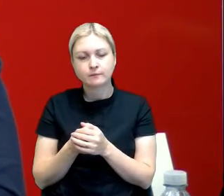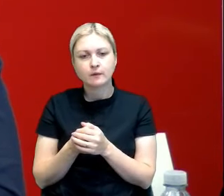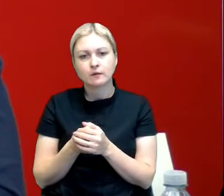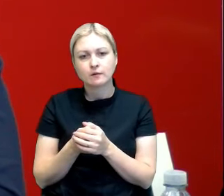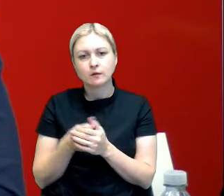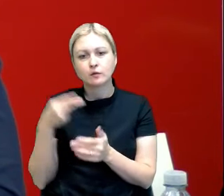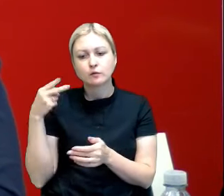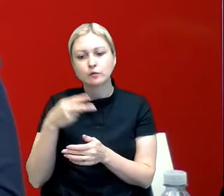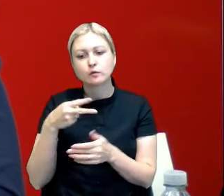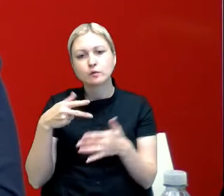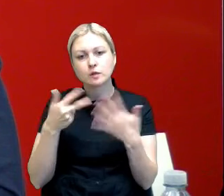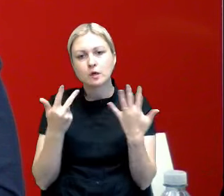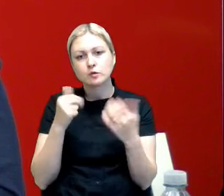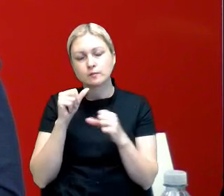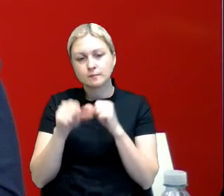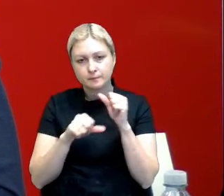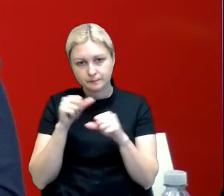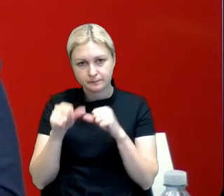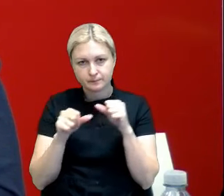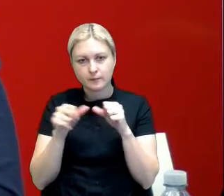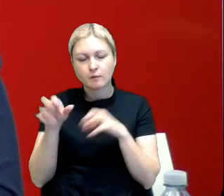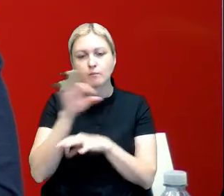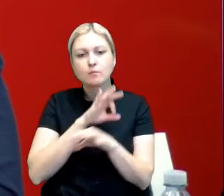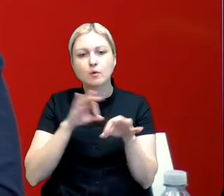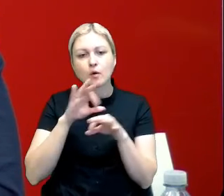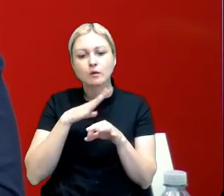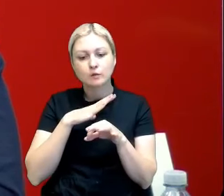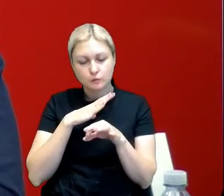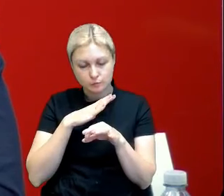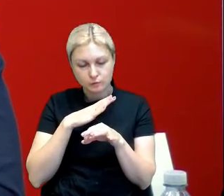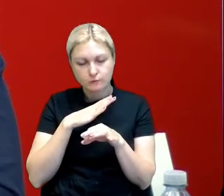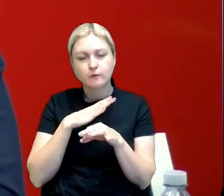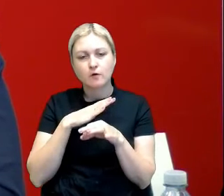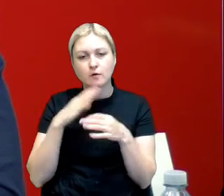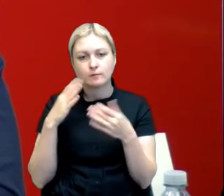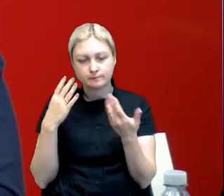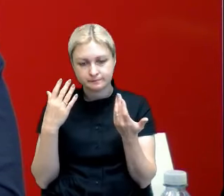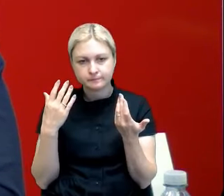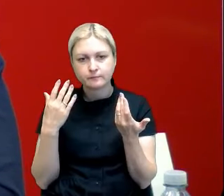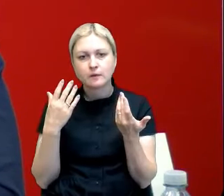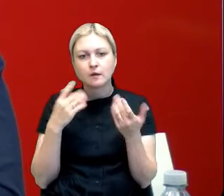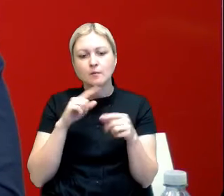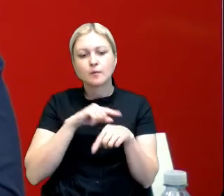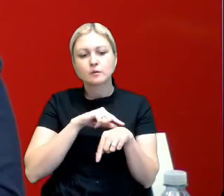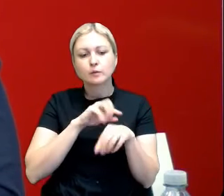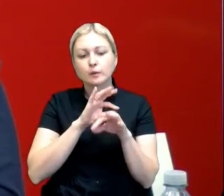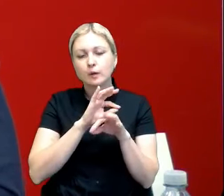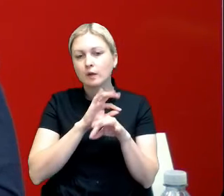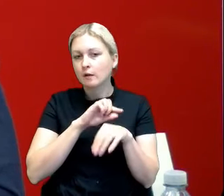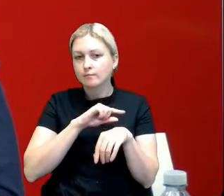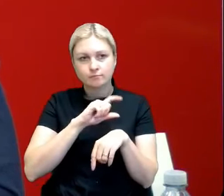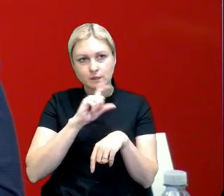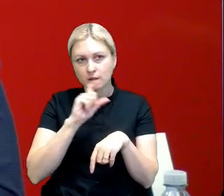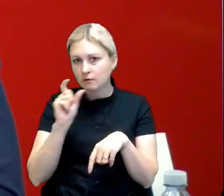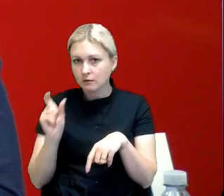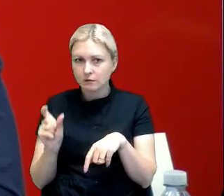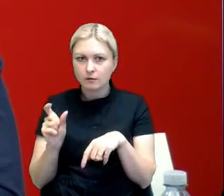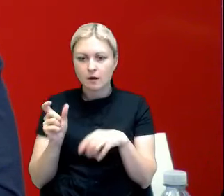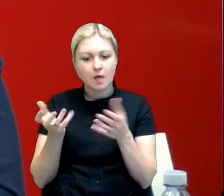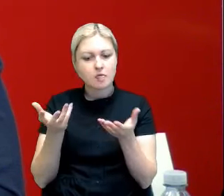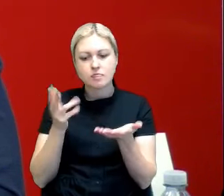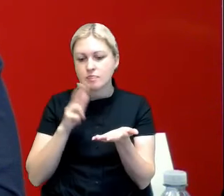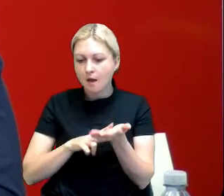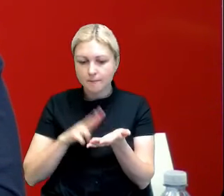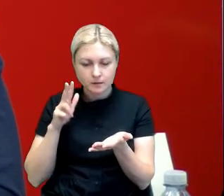2008 metais projektas buvo padarytas ilgą laiko tarpą savivaldybė taip ir nepriėmė šito projekto